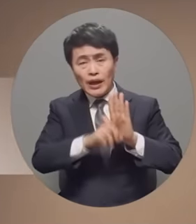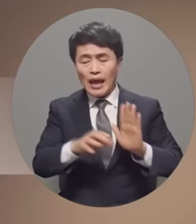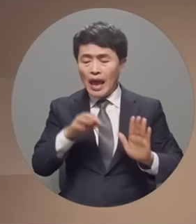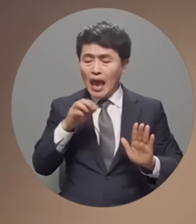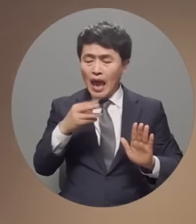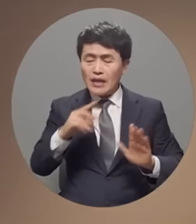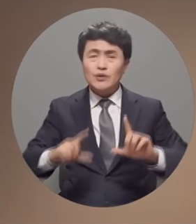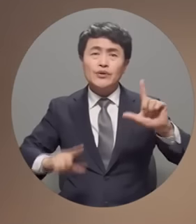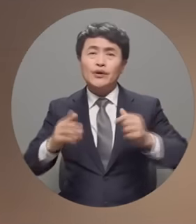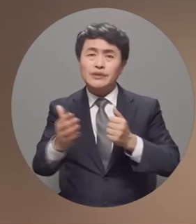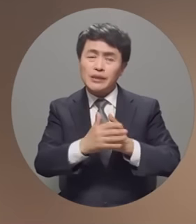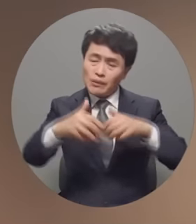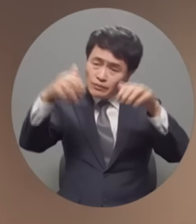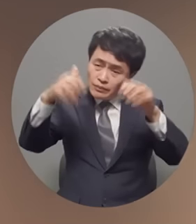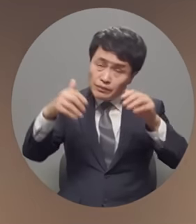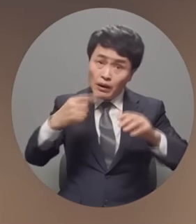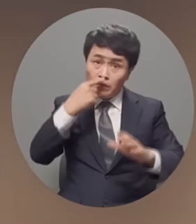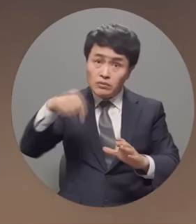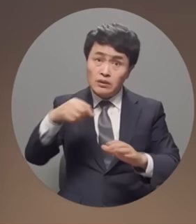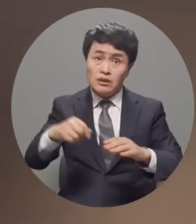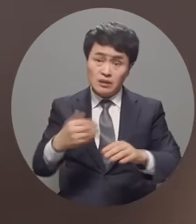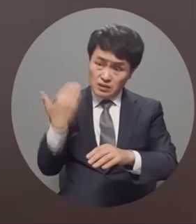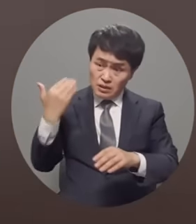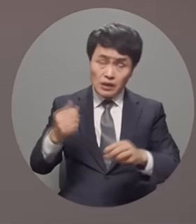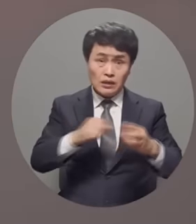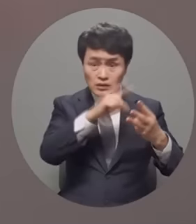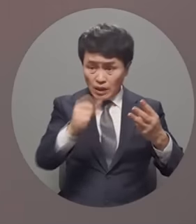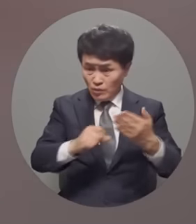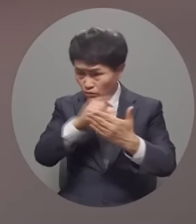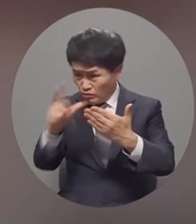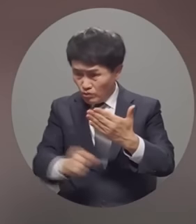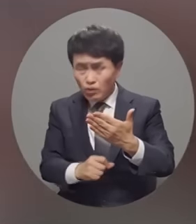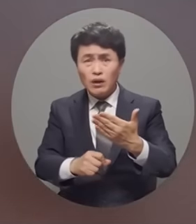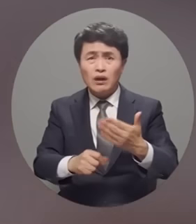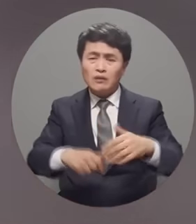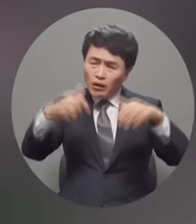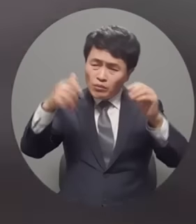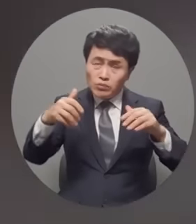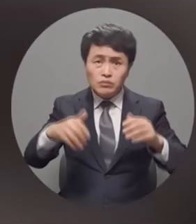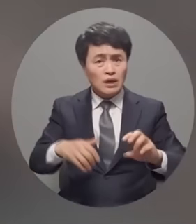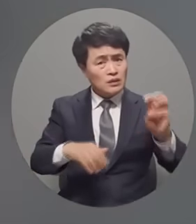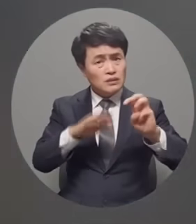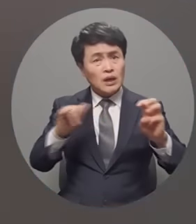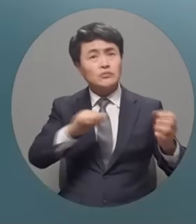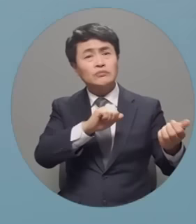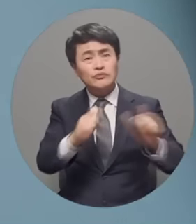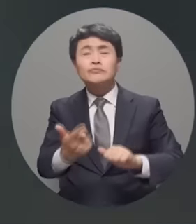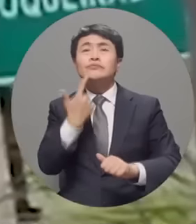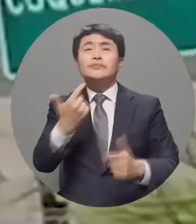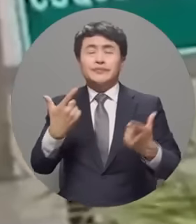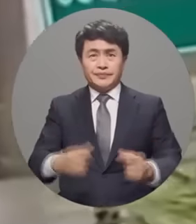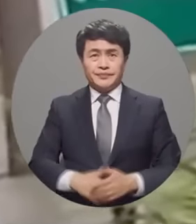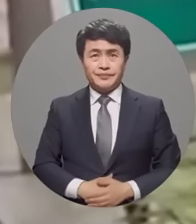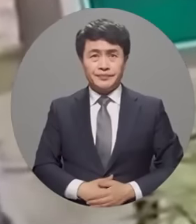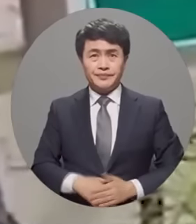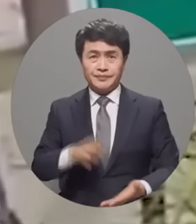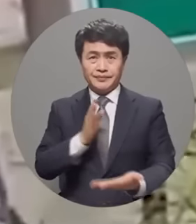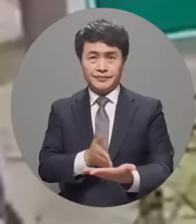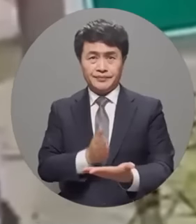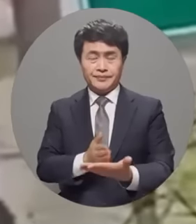꼽습니다. 브라질에선 지난 3월과 지난해 9월에도 폭우가 내려 30여 명이 숨지기도 했습니다. MBC